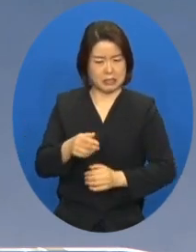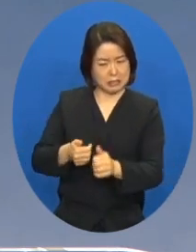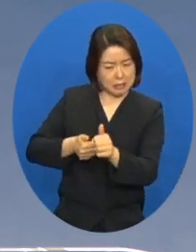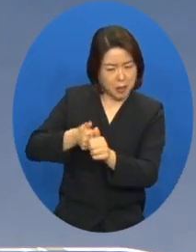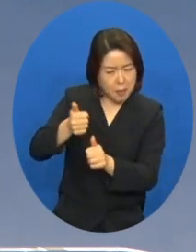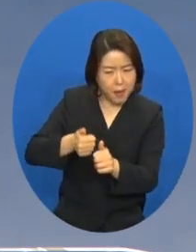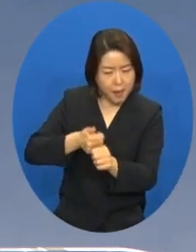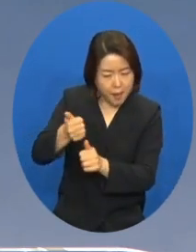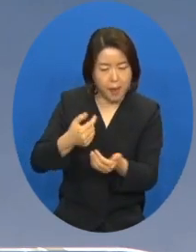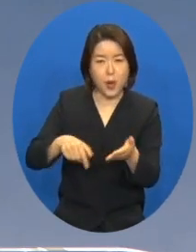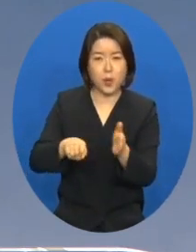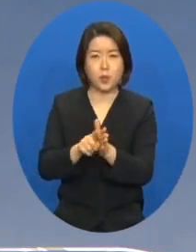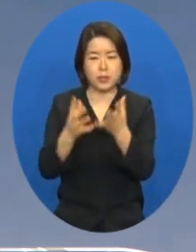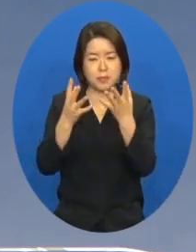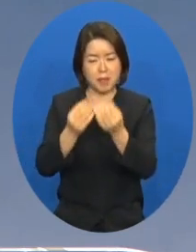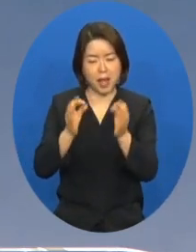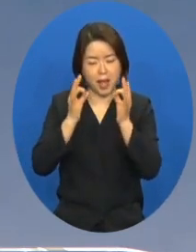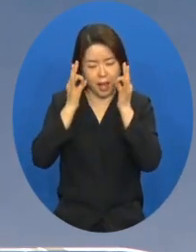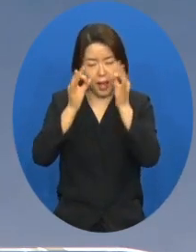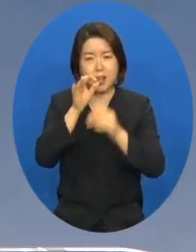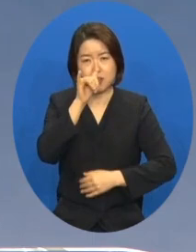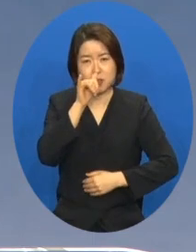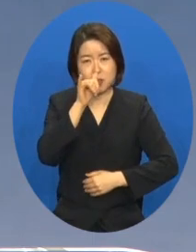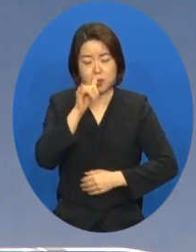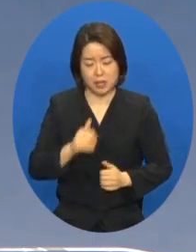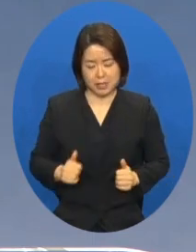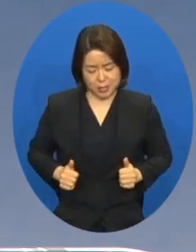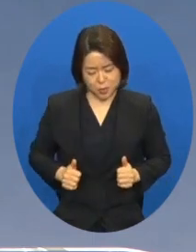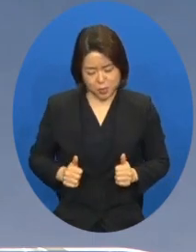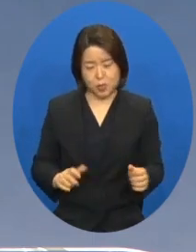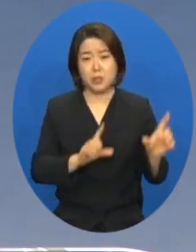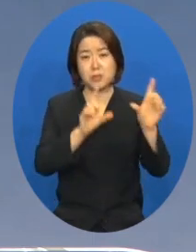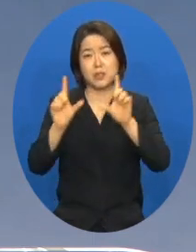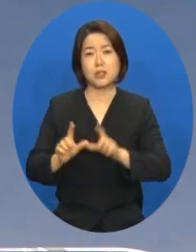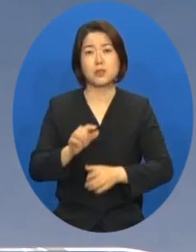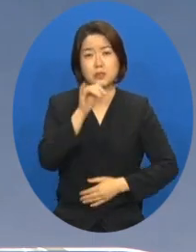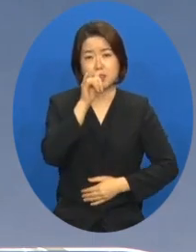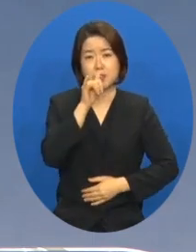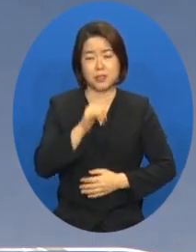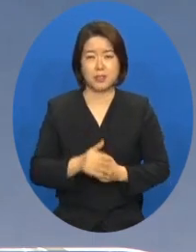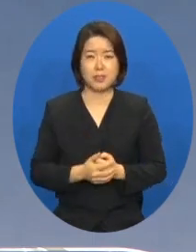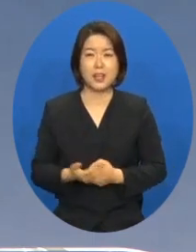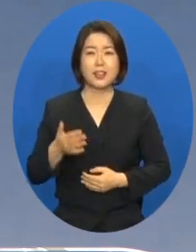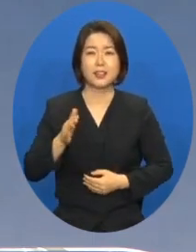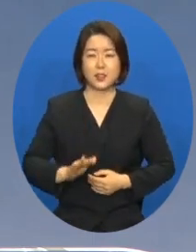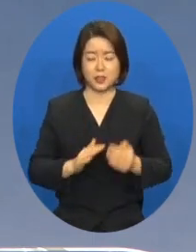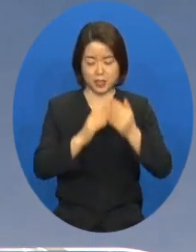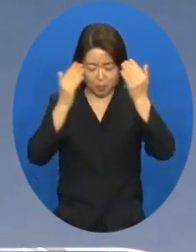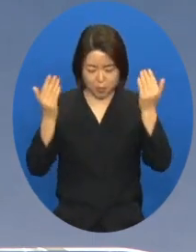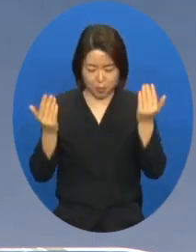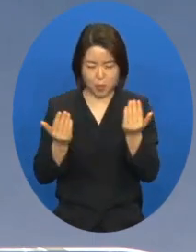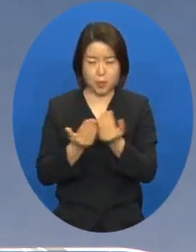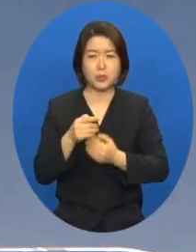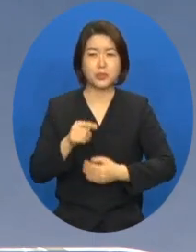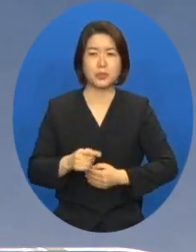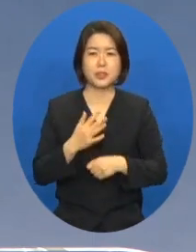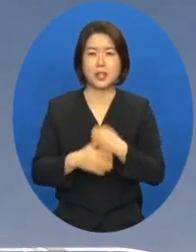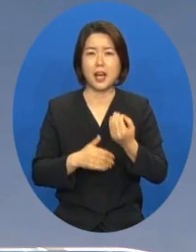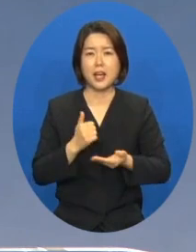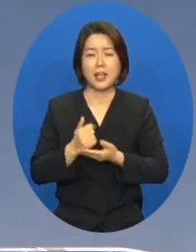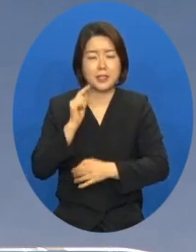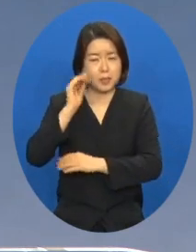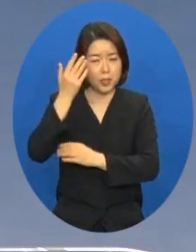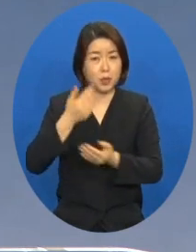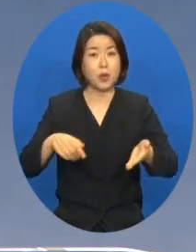얼마나 노력합니까? 정말 열심히 살지 않아요? 그런데 모든 것을 하나님의 영광을